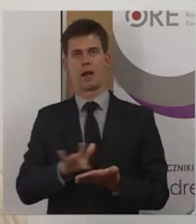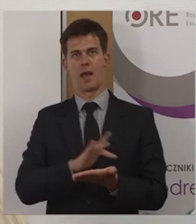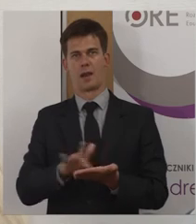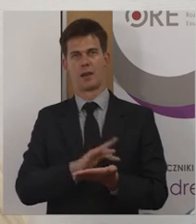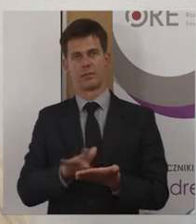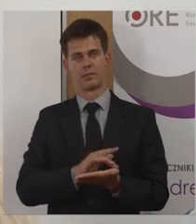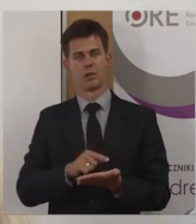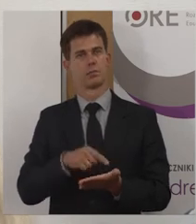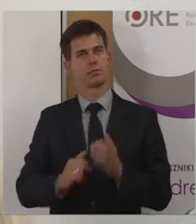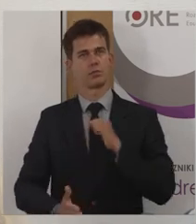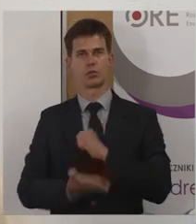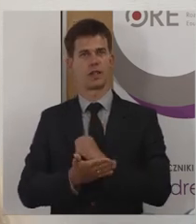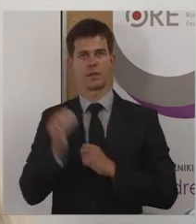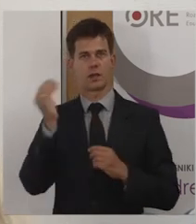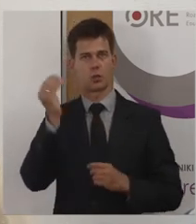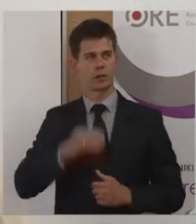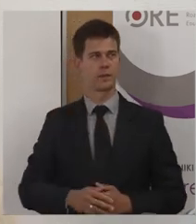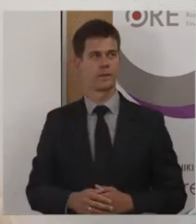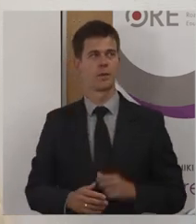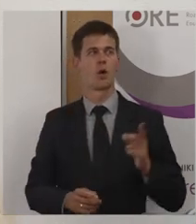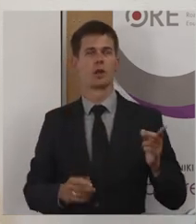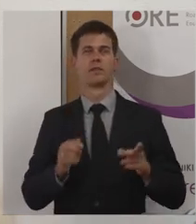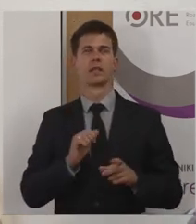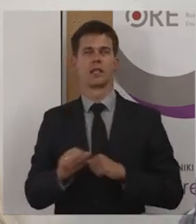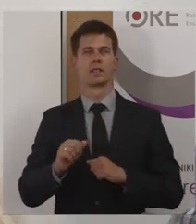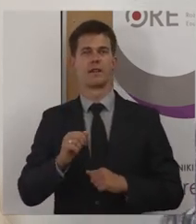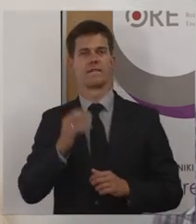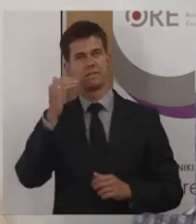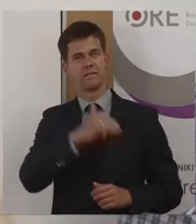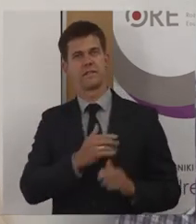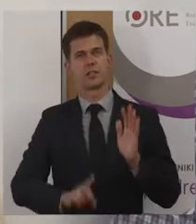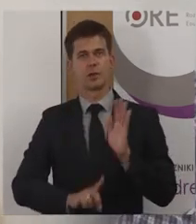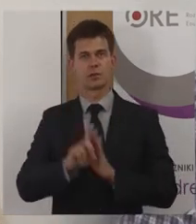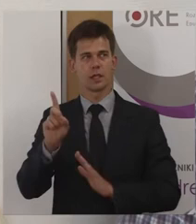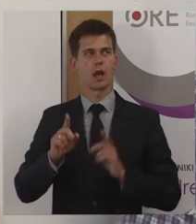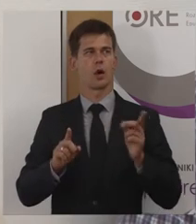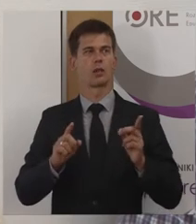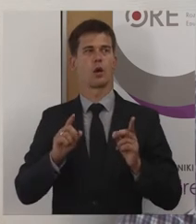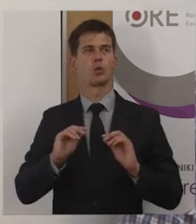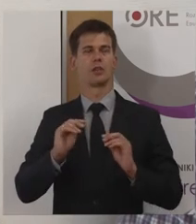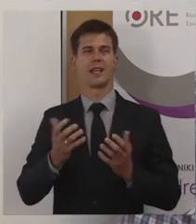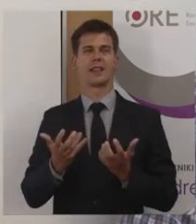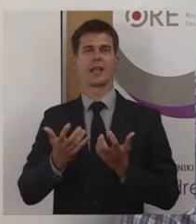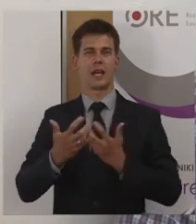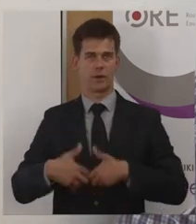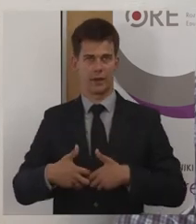wczesnym okresie edukacji. Ja jestem z wykształcenia pierwotnego nauczycielem kształcenia